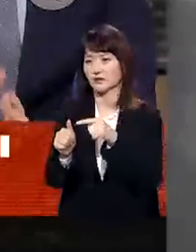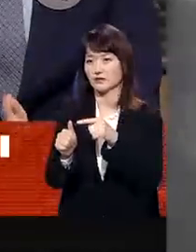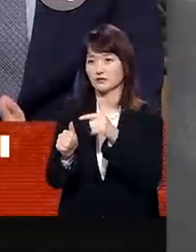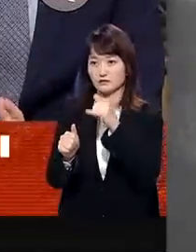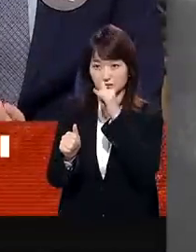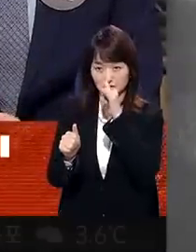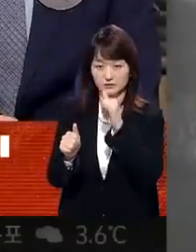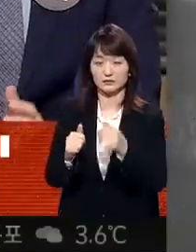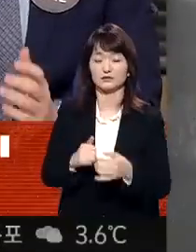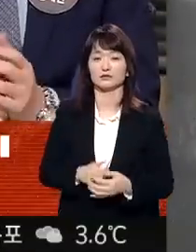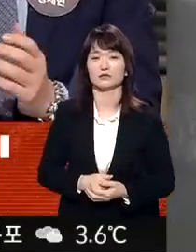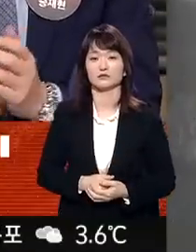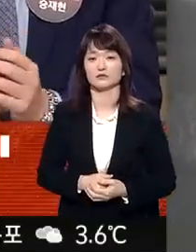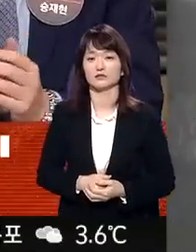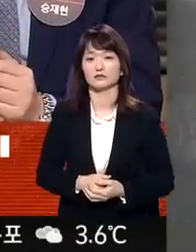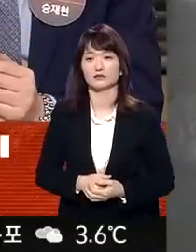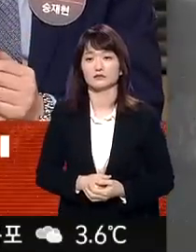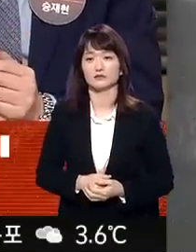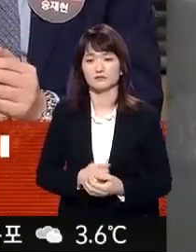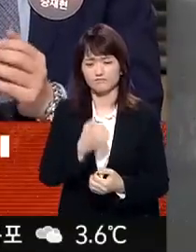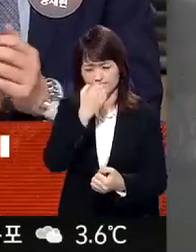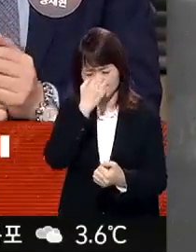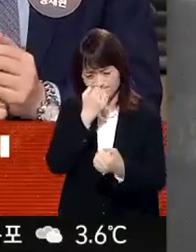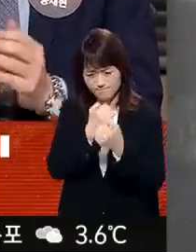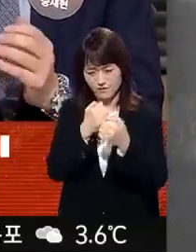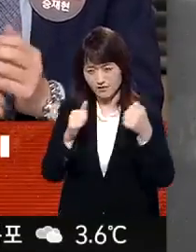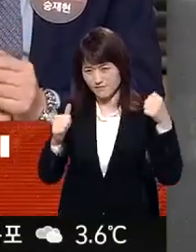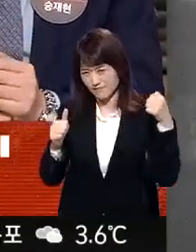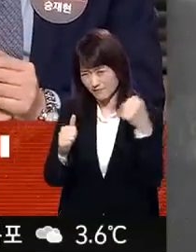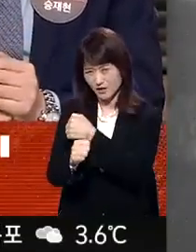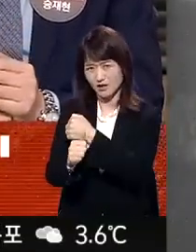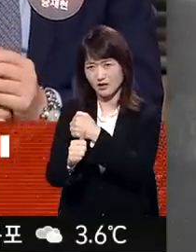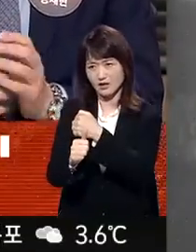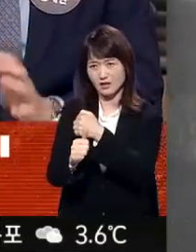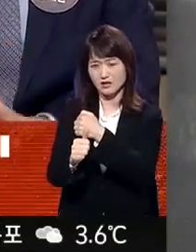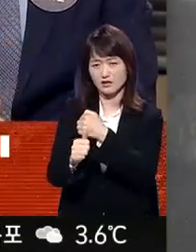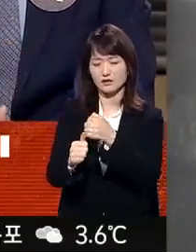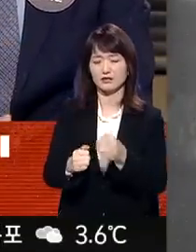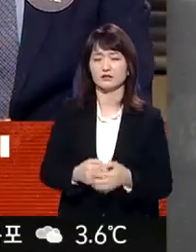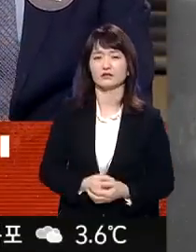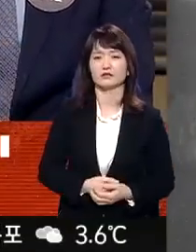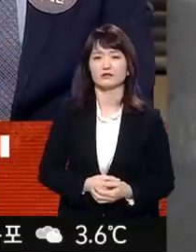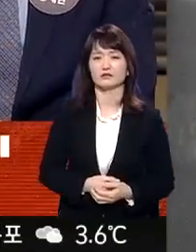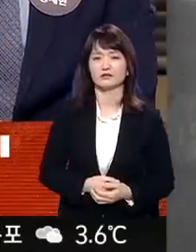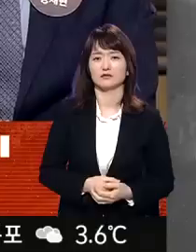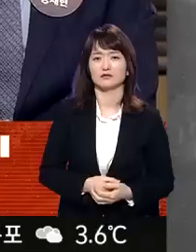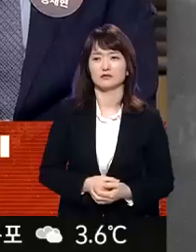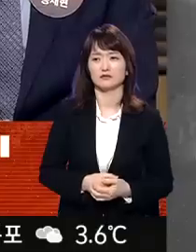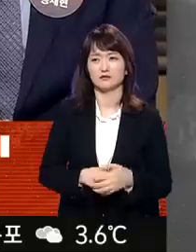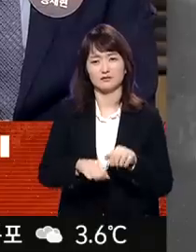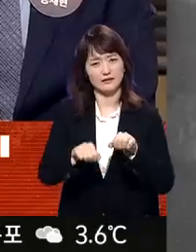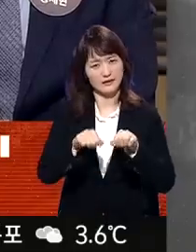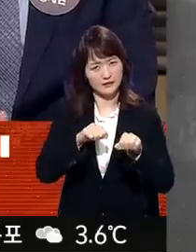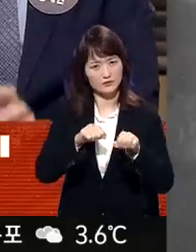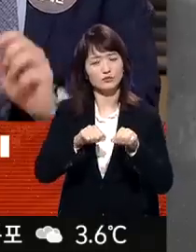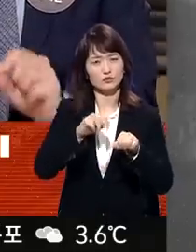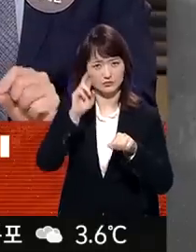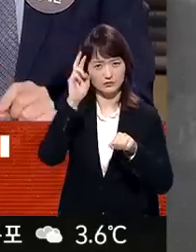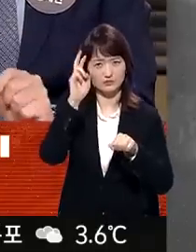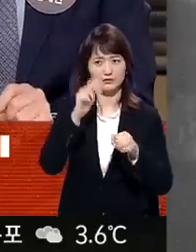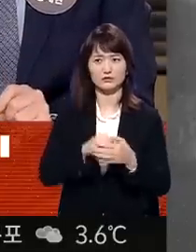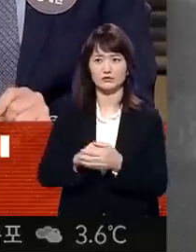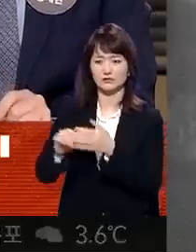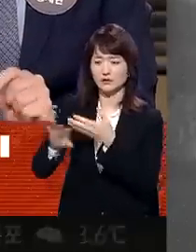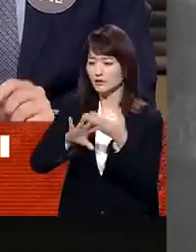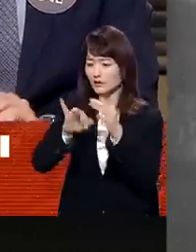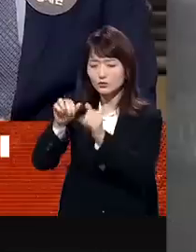있습니다. 그런 모습을 보면 저희들이 무차별 폭행 혹은 뭐 묻지마 폭행 이런 어떤 행위의 태양이 아니었느냐. 사실